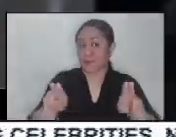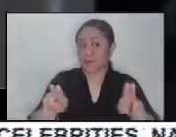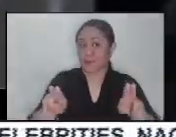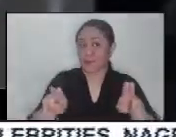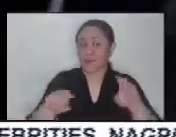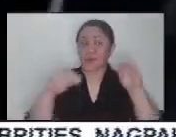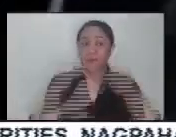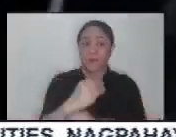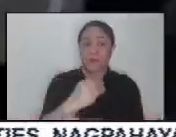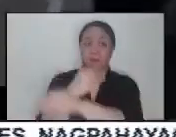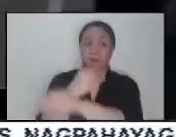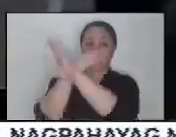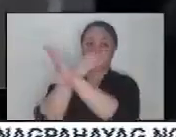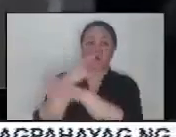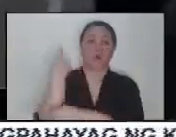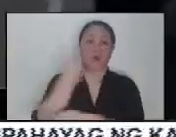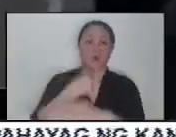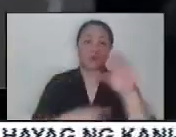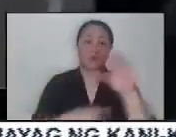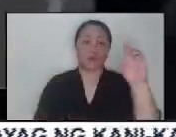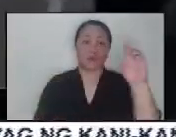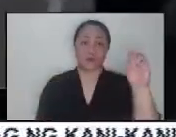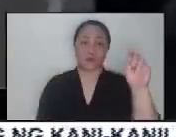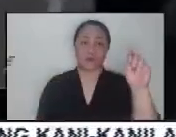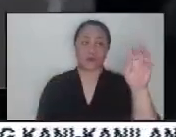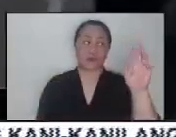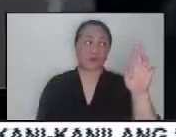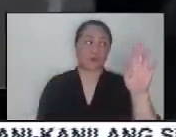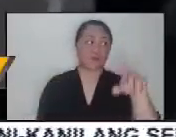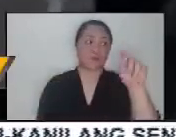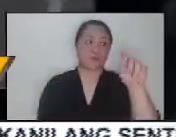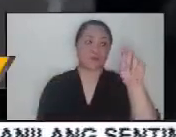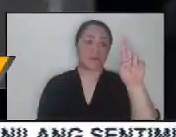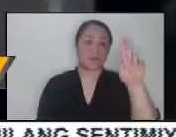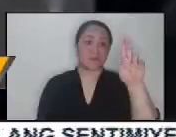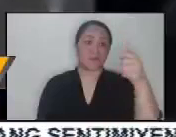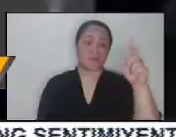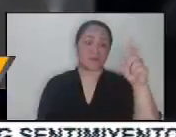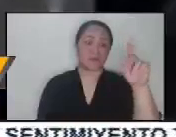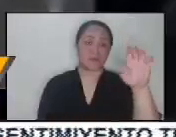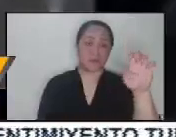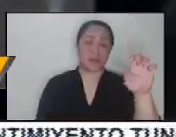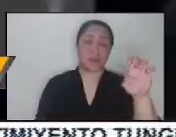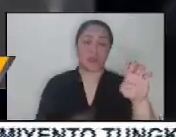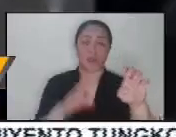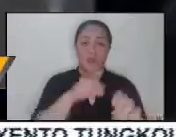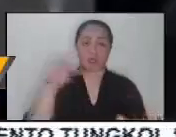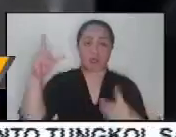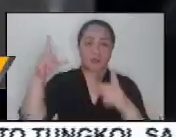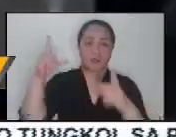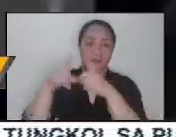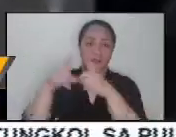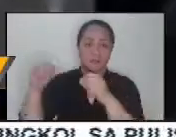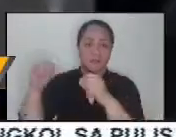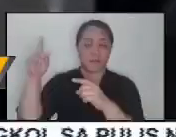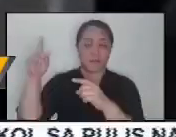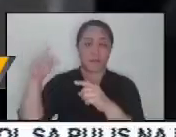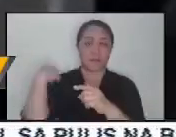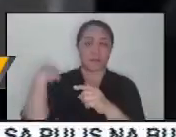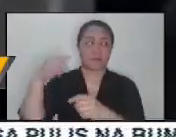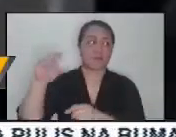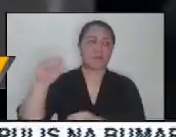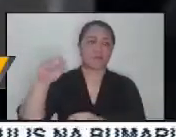fuel, Petrogas, si Oil, Shell at Total. Tumaas din ng 80 centavos ang kada litro po ng kerosene ng si Oil at